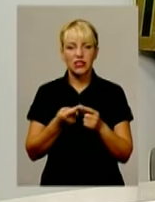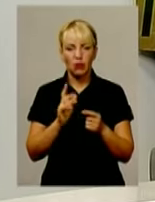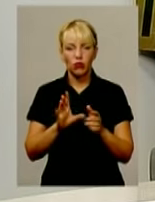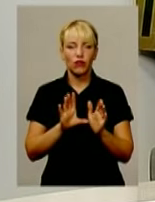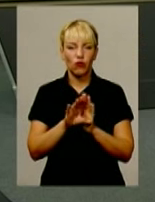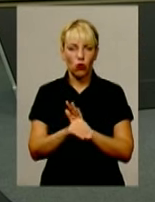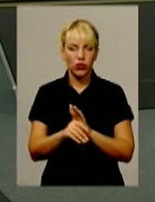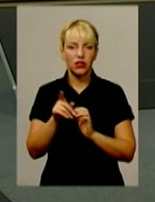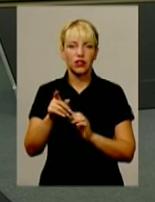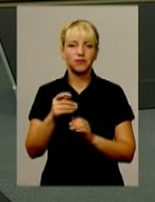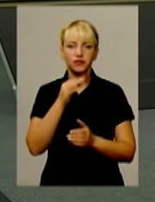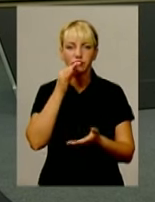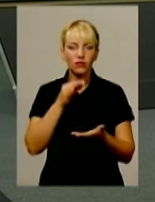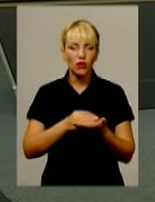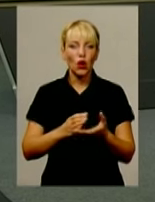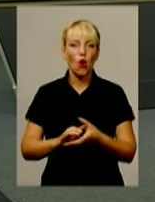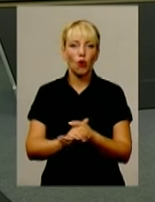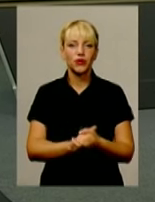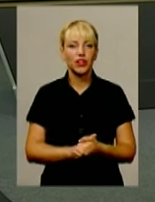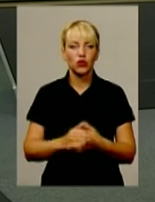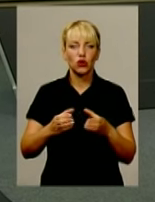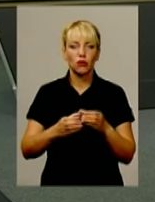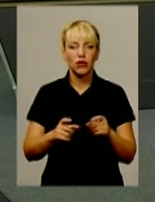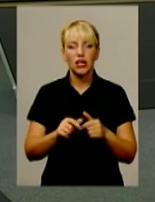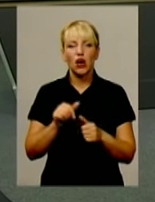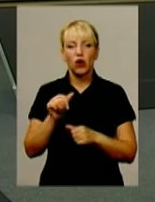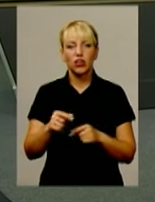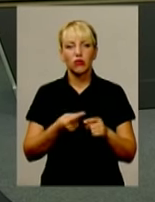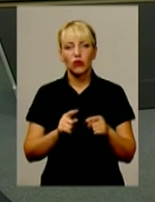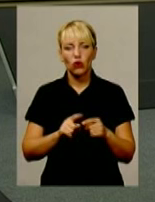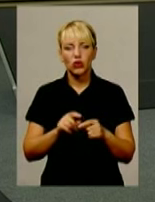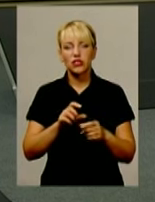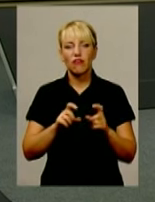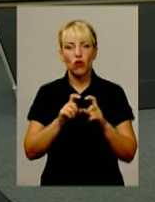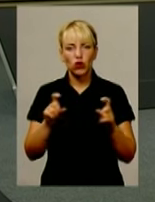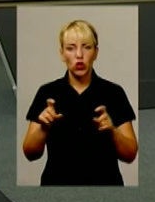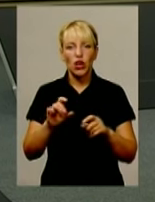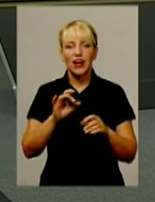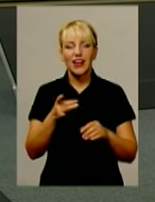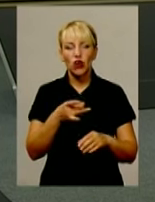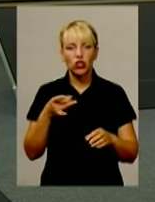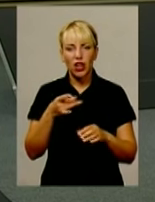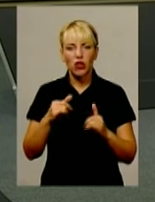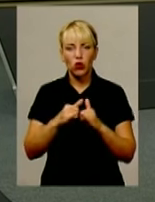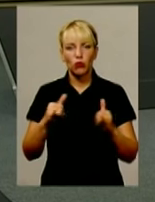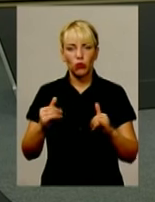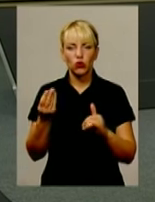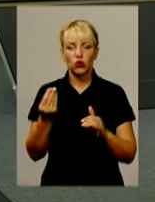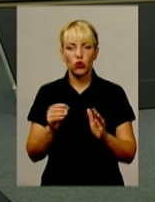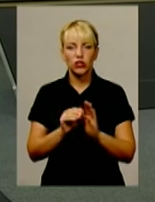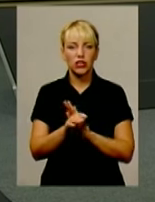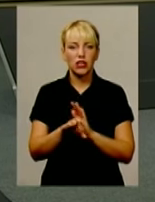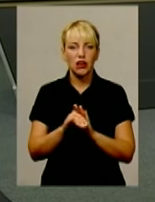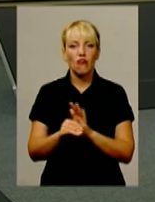об'єднаної громади. Крім того, сьогодні із фонду регіонального розвитку теж досить солідні кошти будуть надходити в